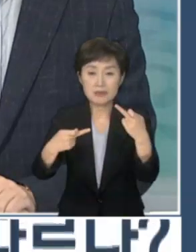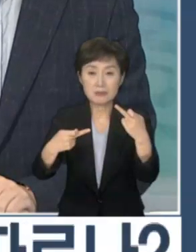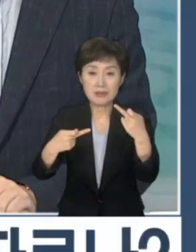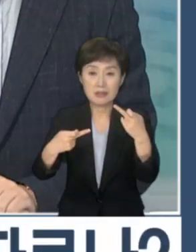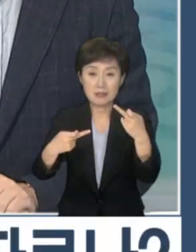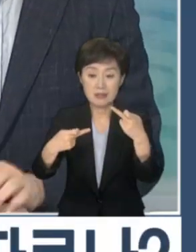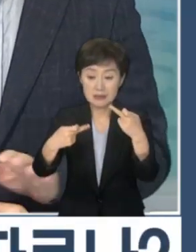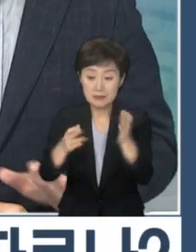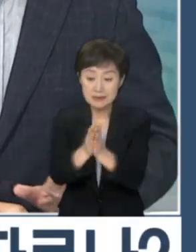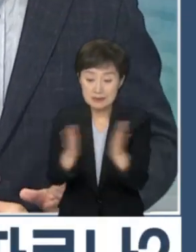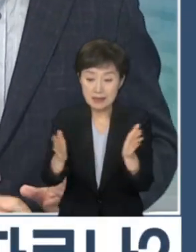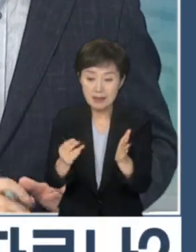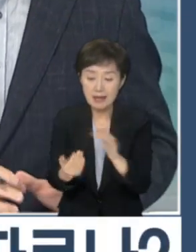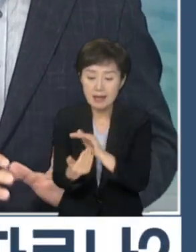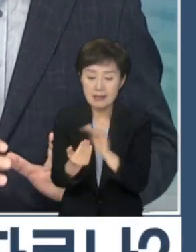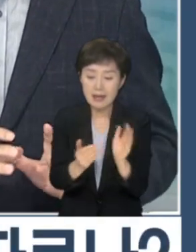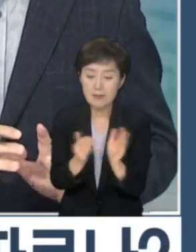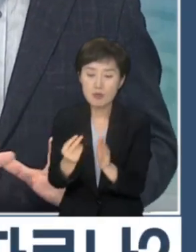하는데